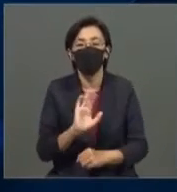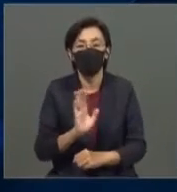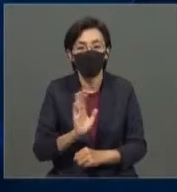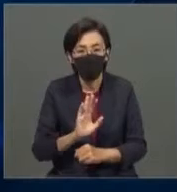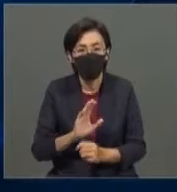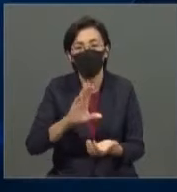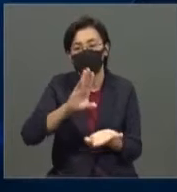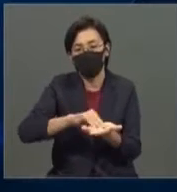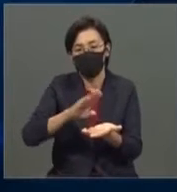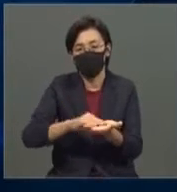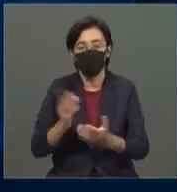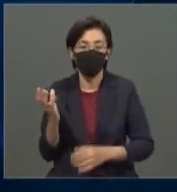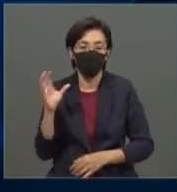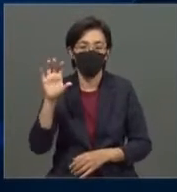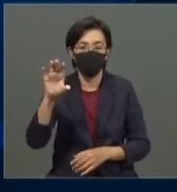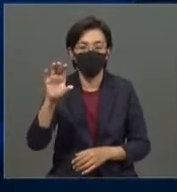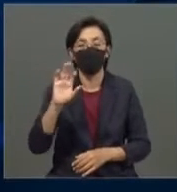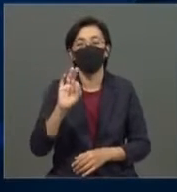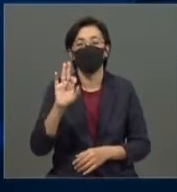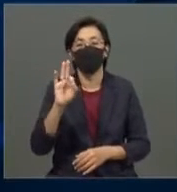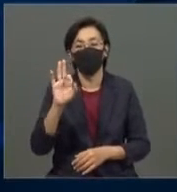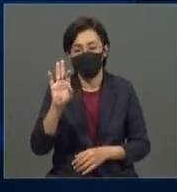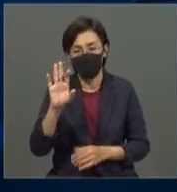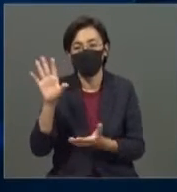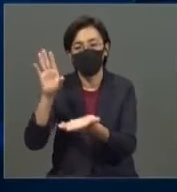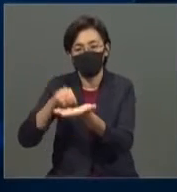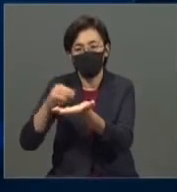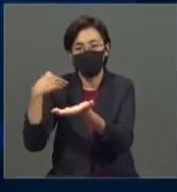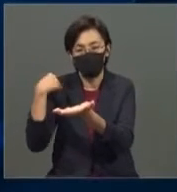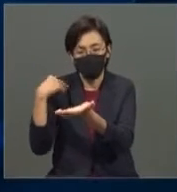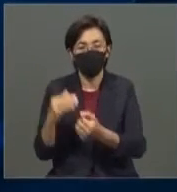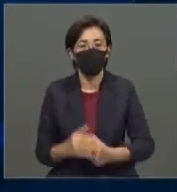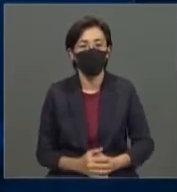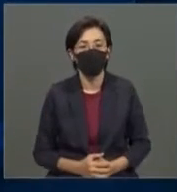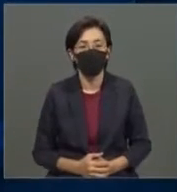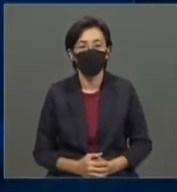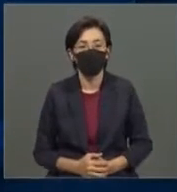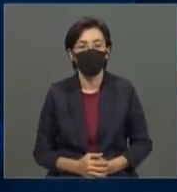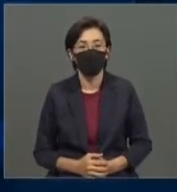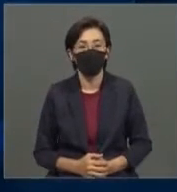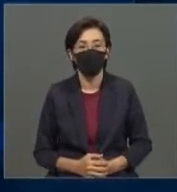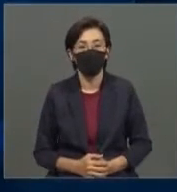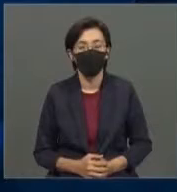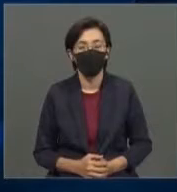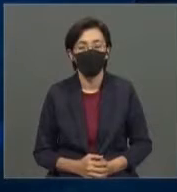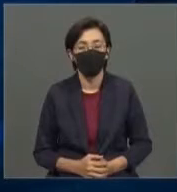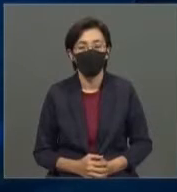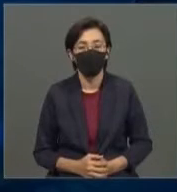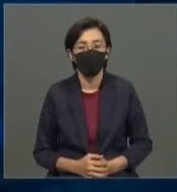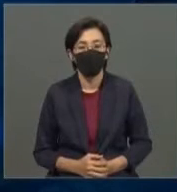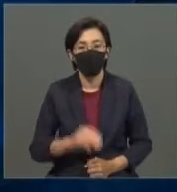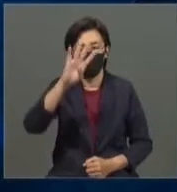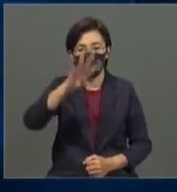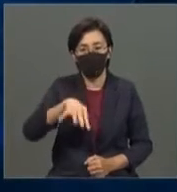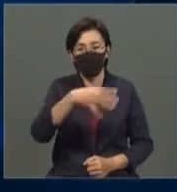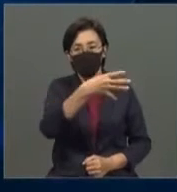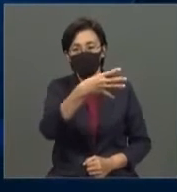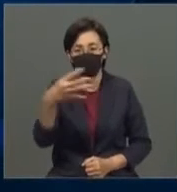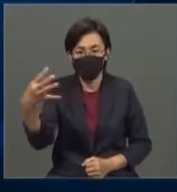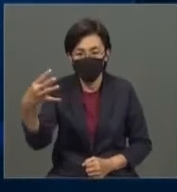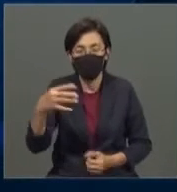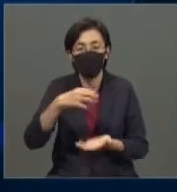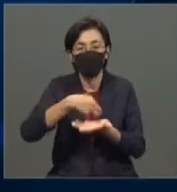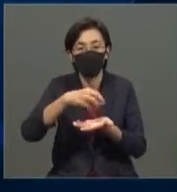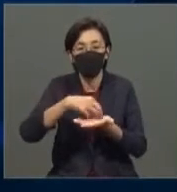ช้ข้อมูลจะขึ้นไปที่ Facebook นะครับมาดูครับที่สกอร์บอร์ดที่เป็นการรายงานประจ